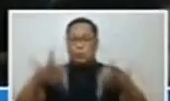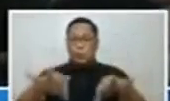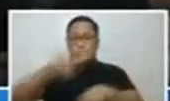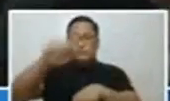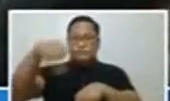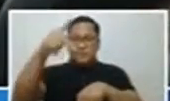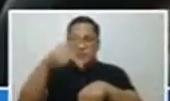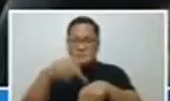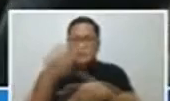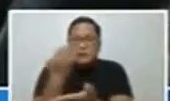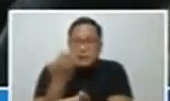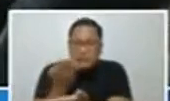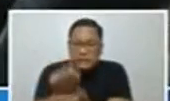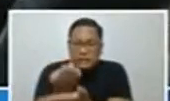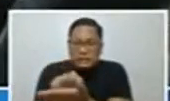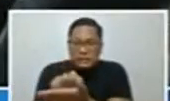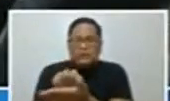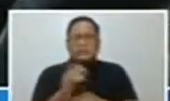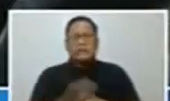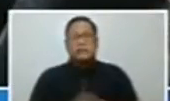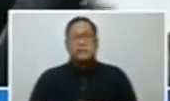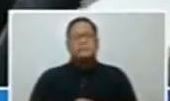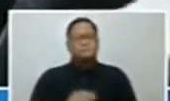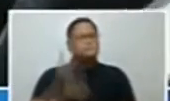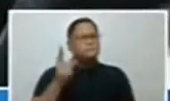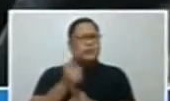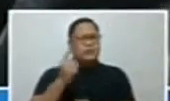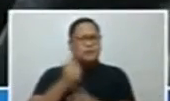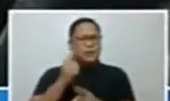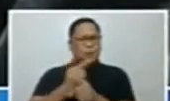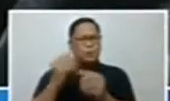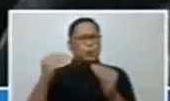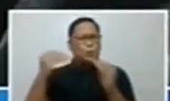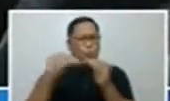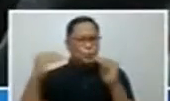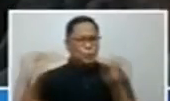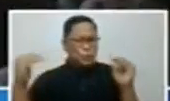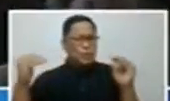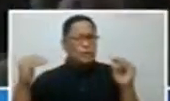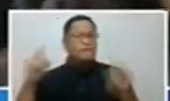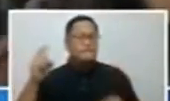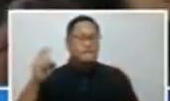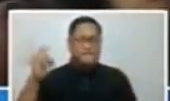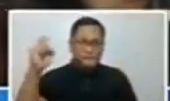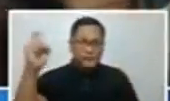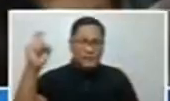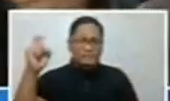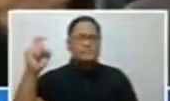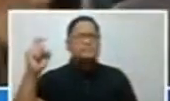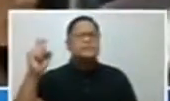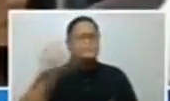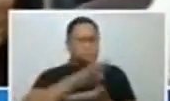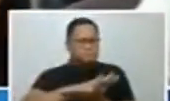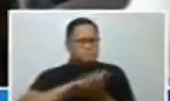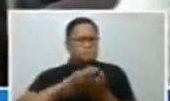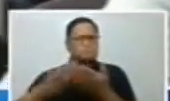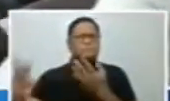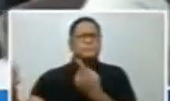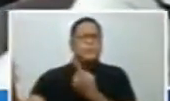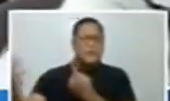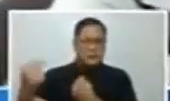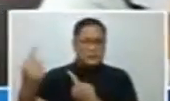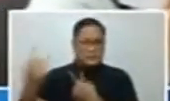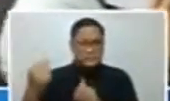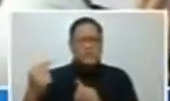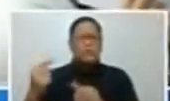Act, Senate Bill 566 o ang Business Incentives for OFW Act at iba pa.